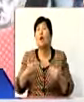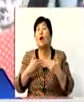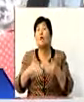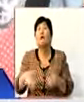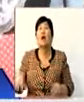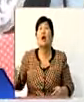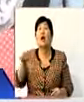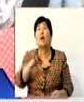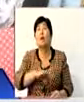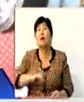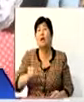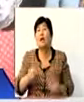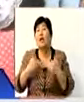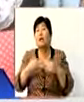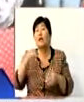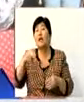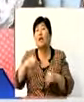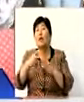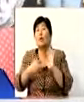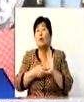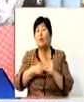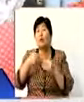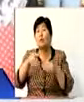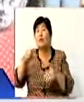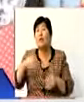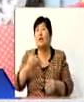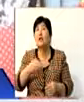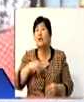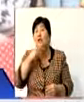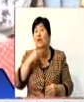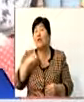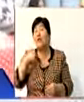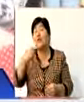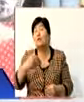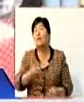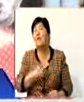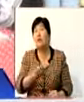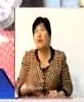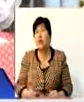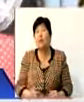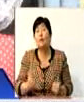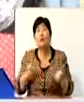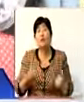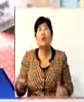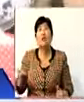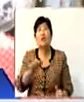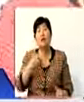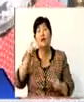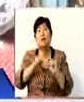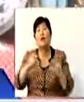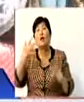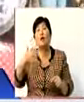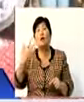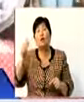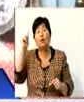отырған барлық 2018 жылға түлектерге өзімнің жылы тілегімді, лебізімді білдіргім келеді. Бүгінде бізде мектепте 55